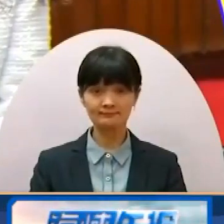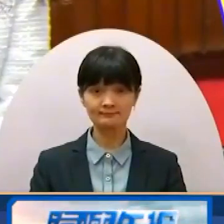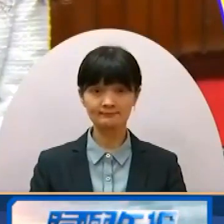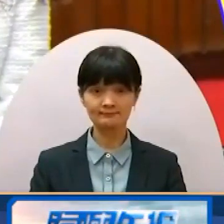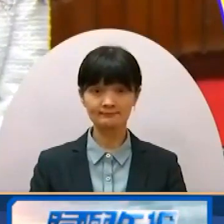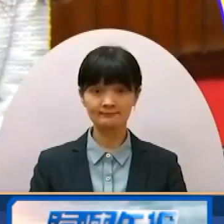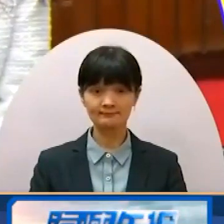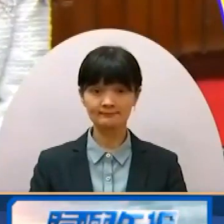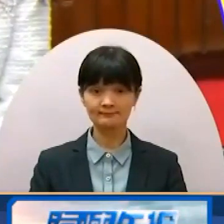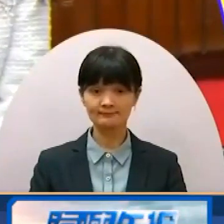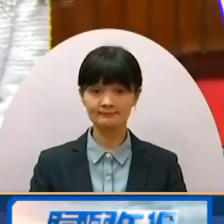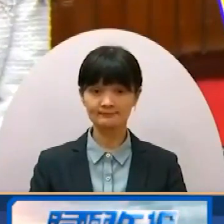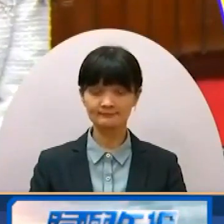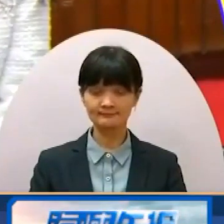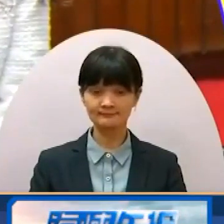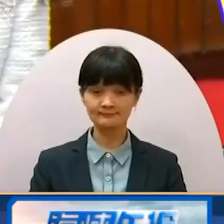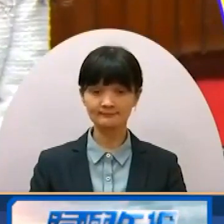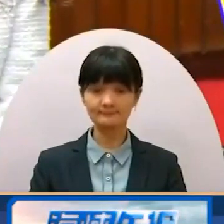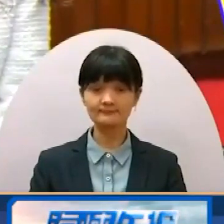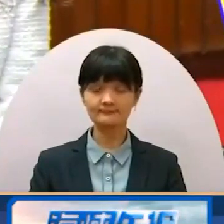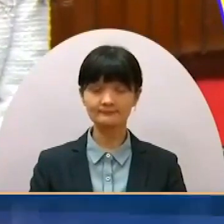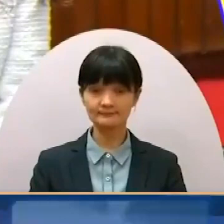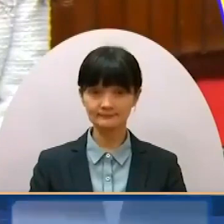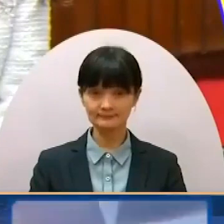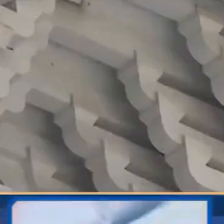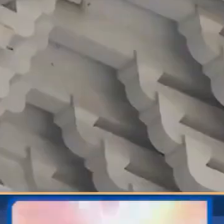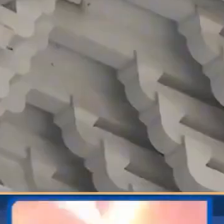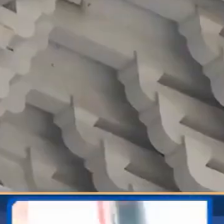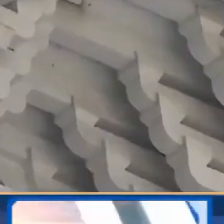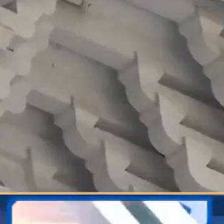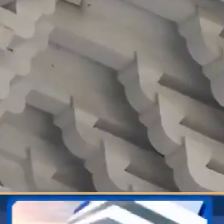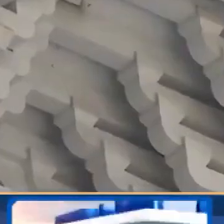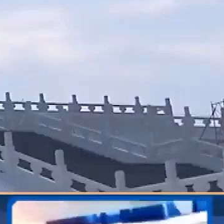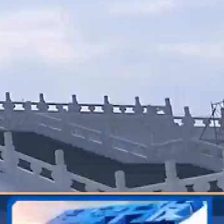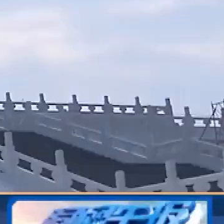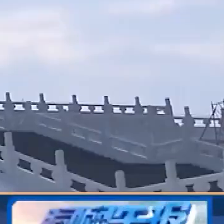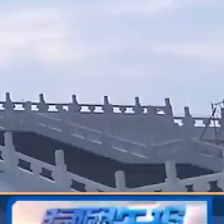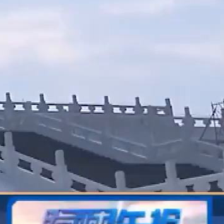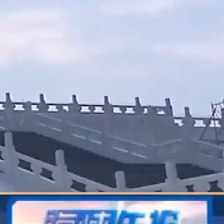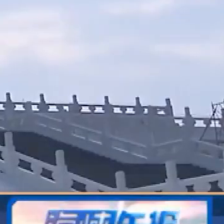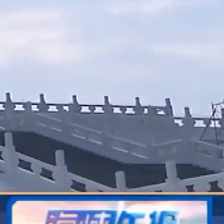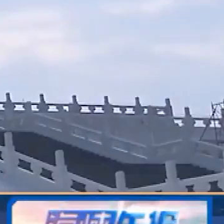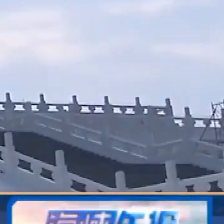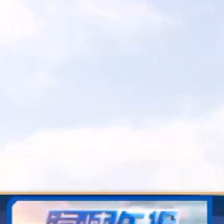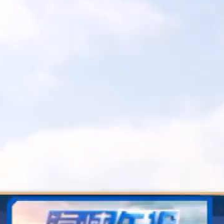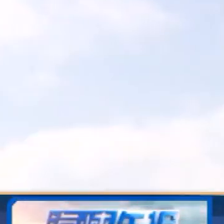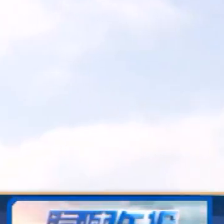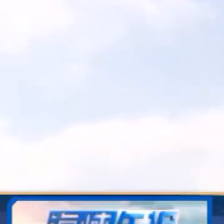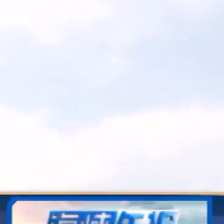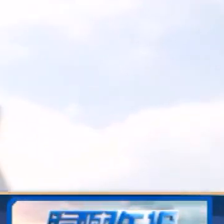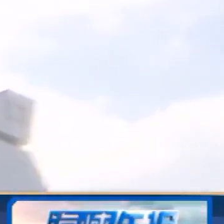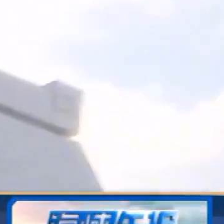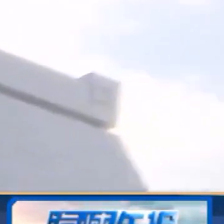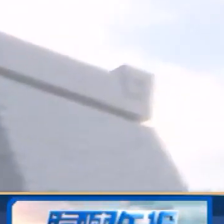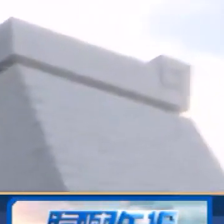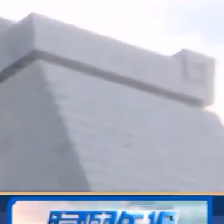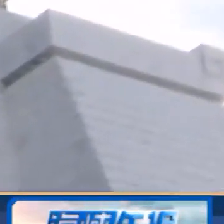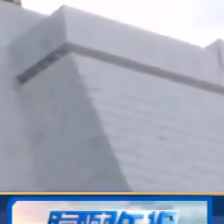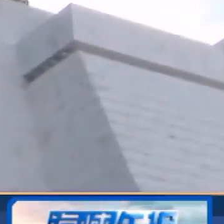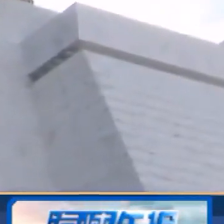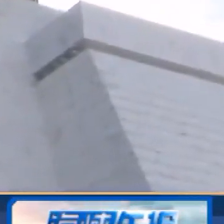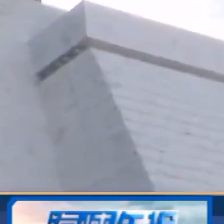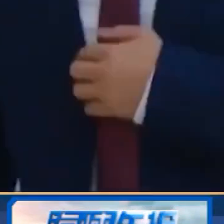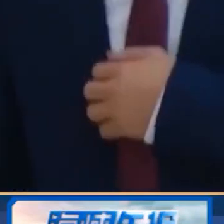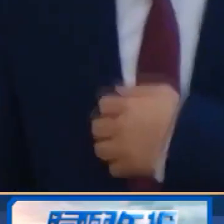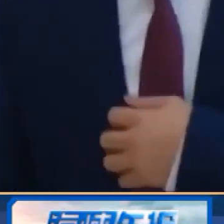我们的任务法治的任务其实就解除了。 绿营明代声称，去个人化是所谓去威权化的第一